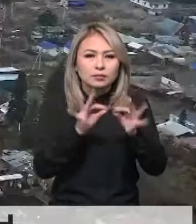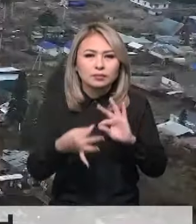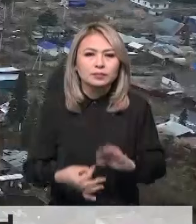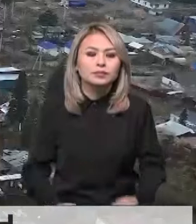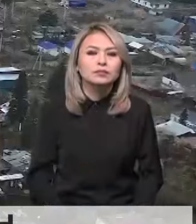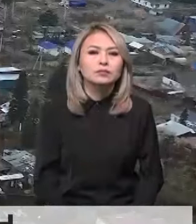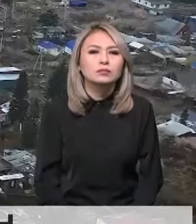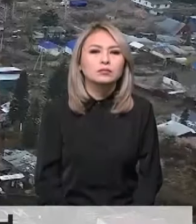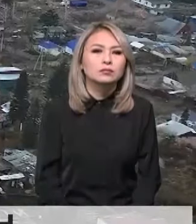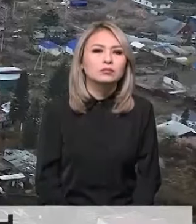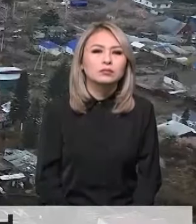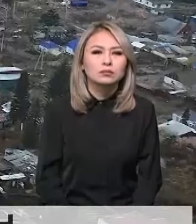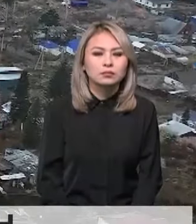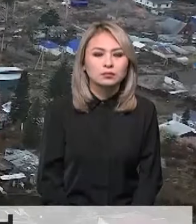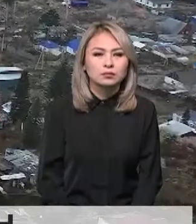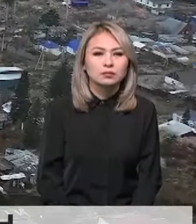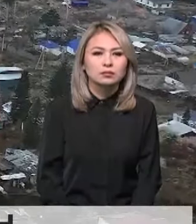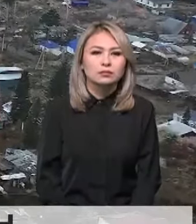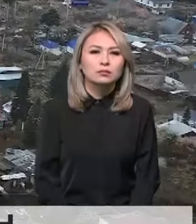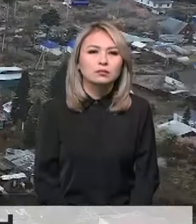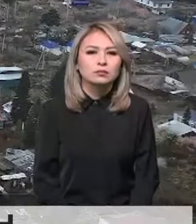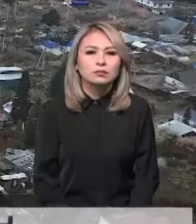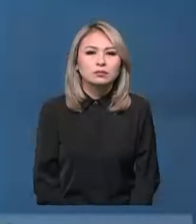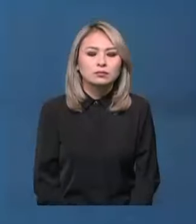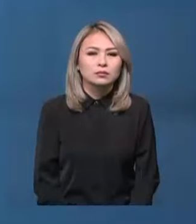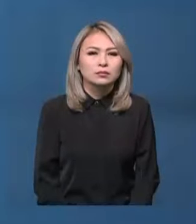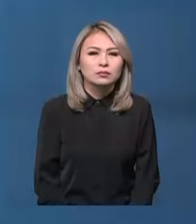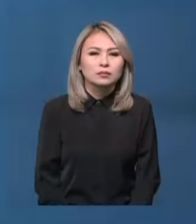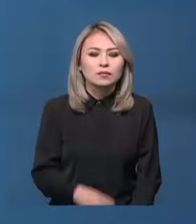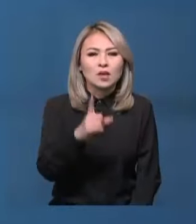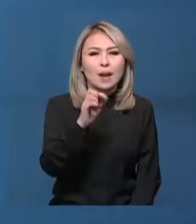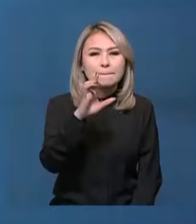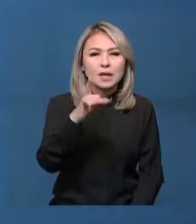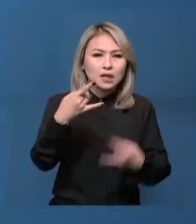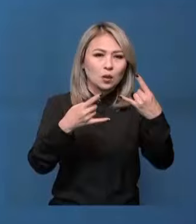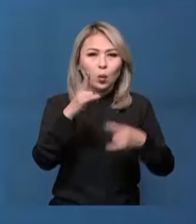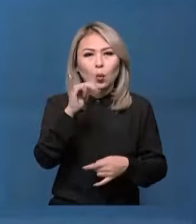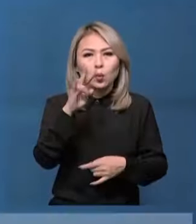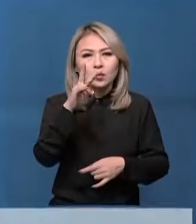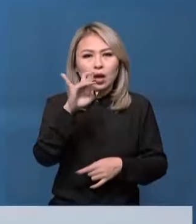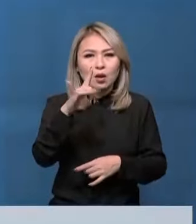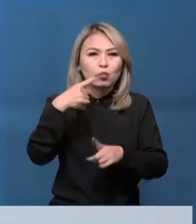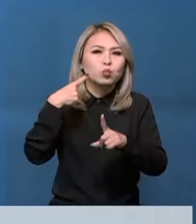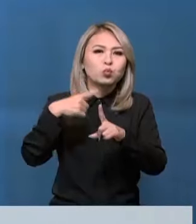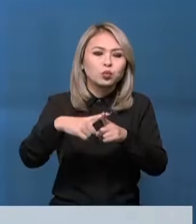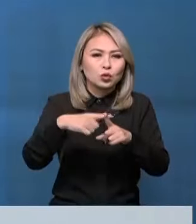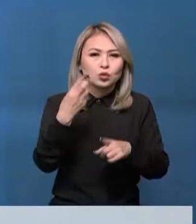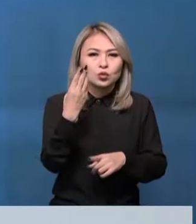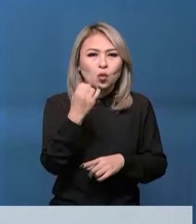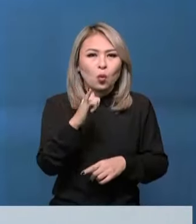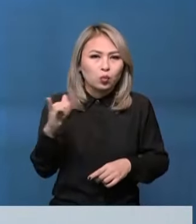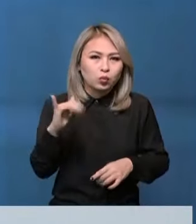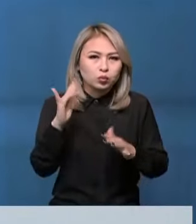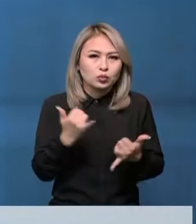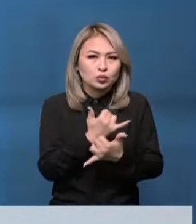Баят, Вячеслав Ветлугин, Шығыс Қазақстан облысы, 24 KZ. Хабар арнасында Құнар Плюс реалити шоуы көрерменге жол тартты. Бұл